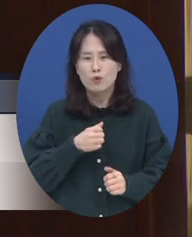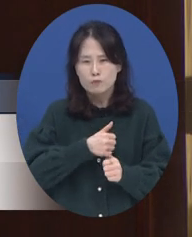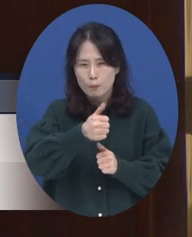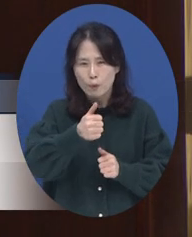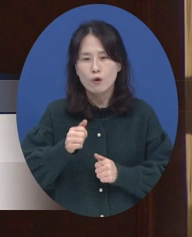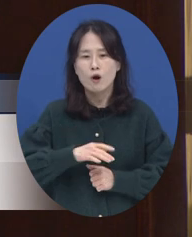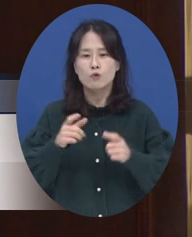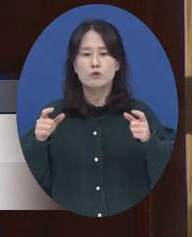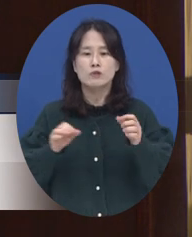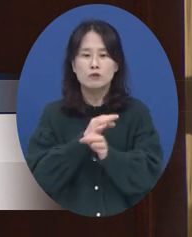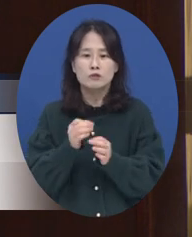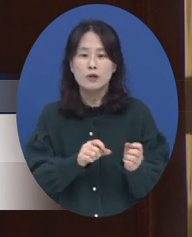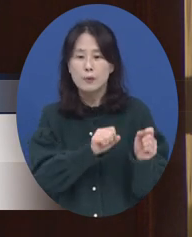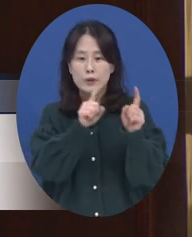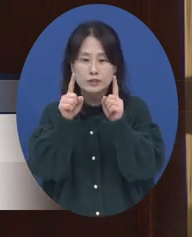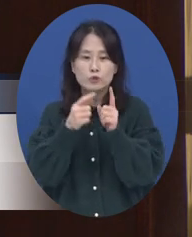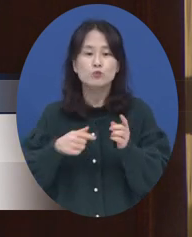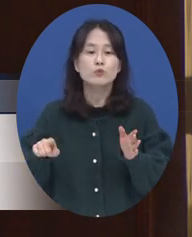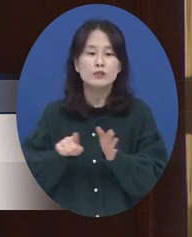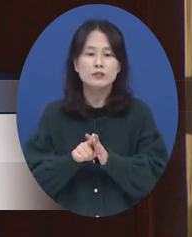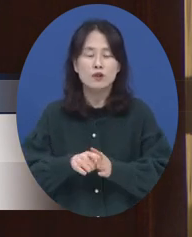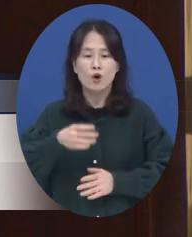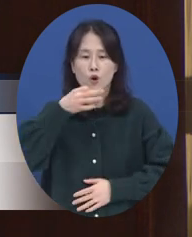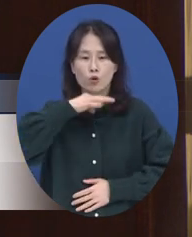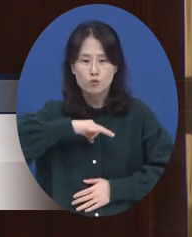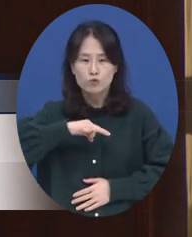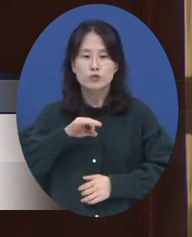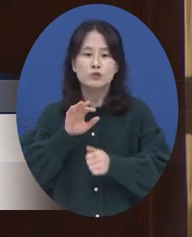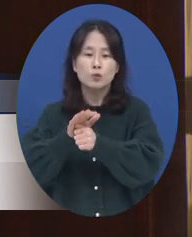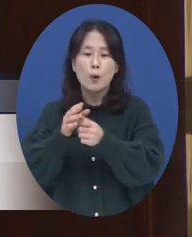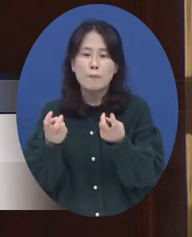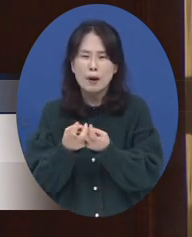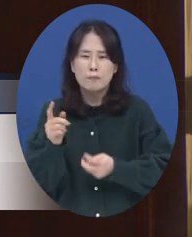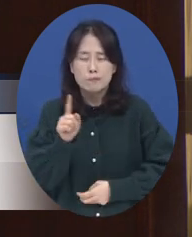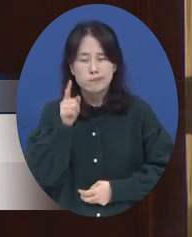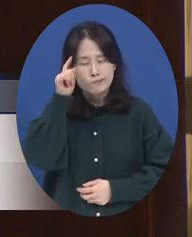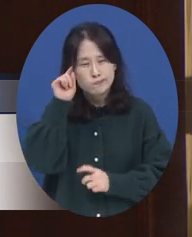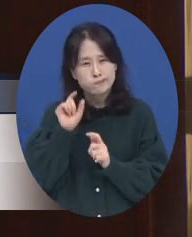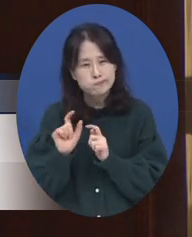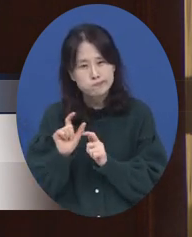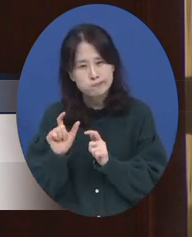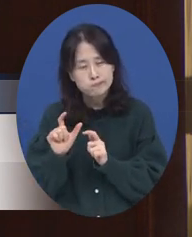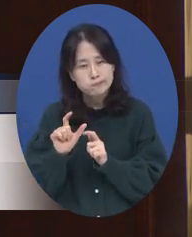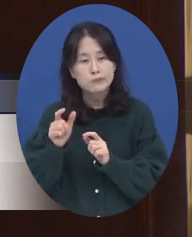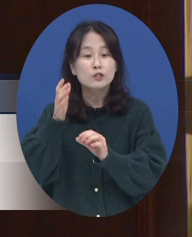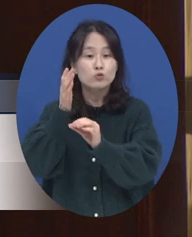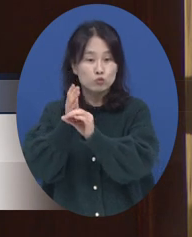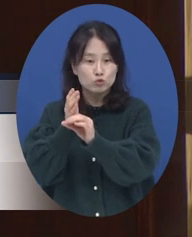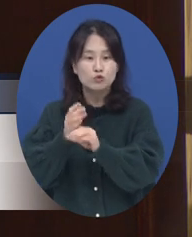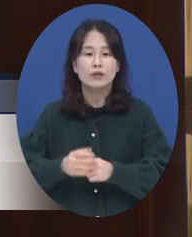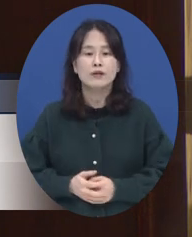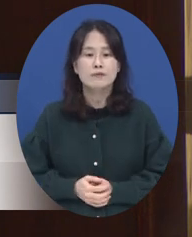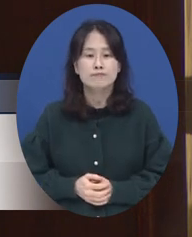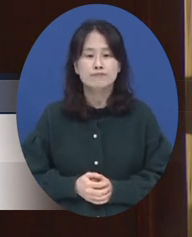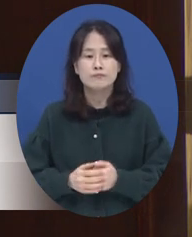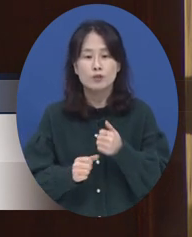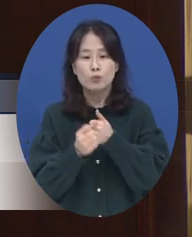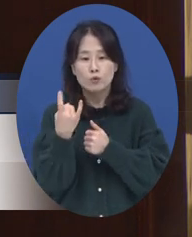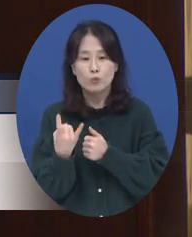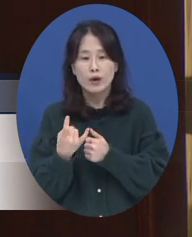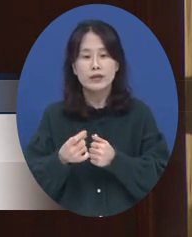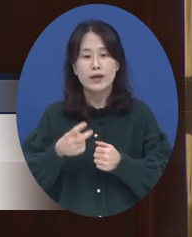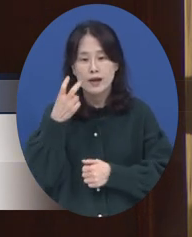지역경제가 활성화 되는데 최대의 효과를 얻을 수 있는 방법은 무엇인지 깊게 고민하면서 상임위원 의